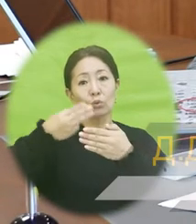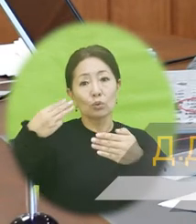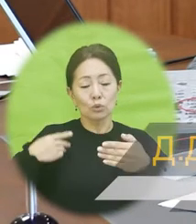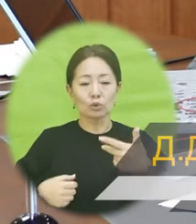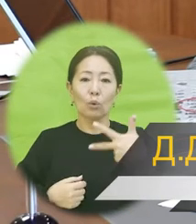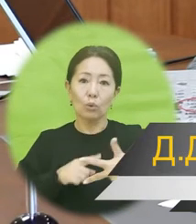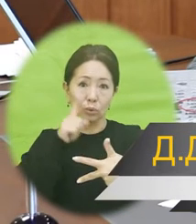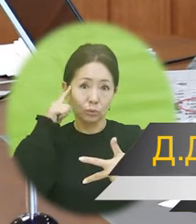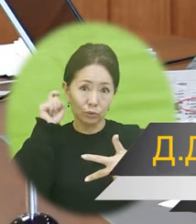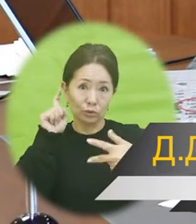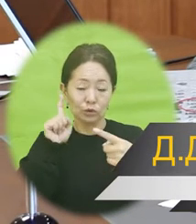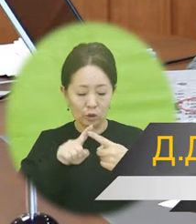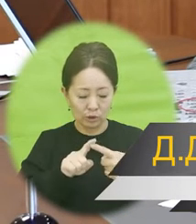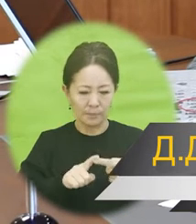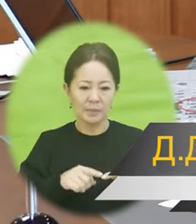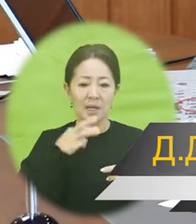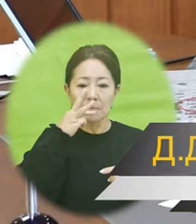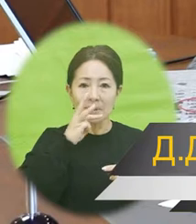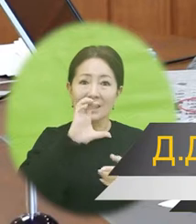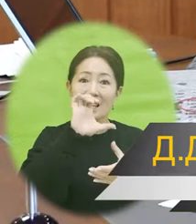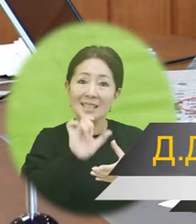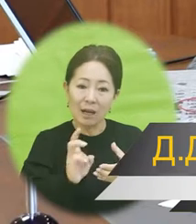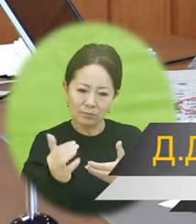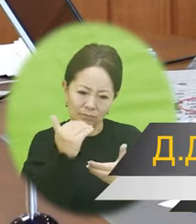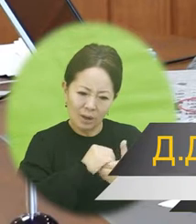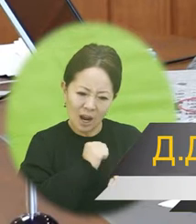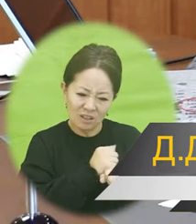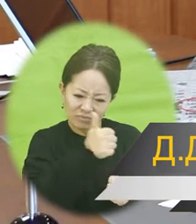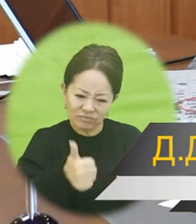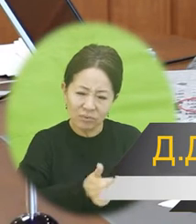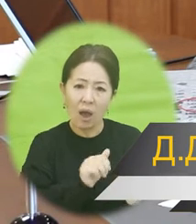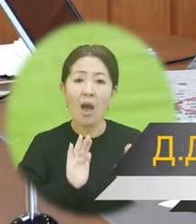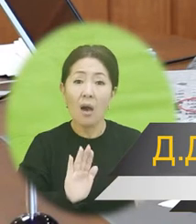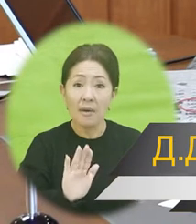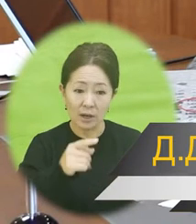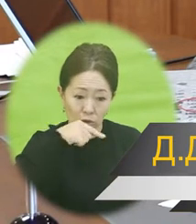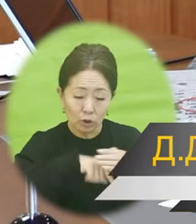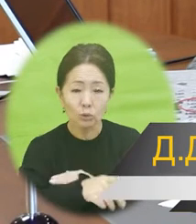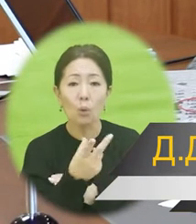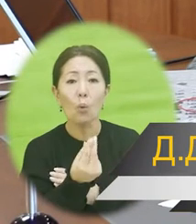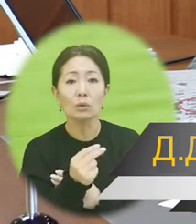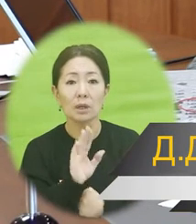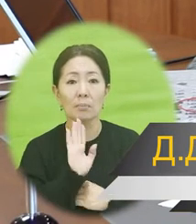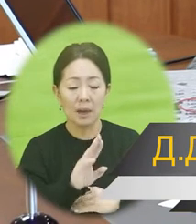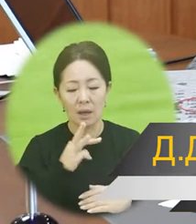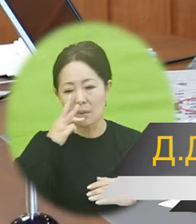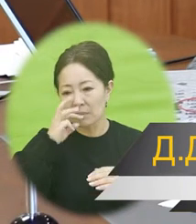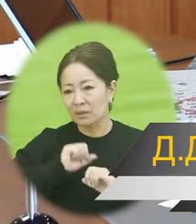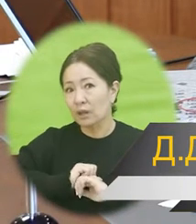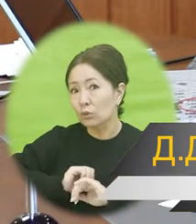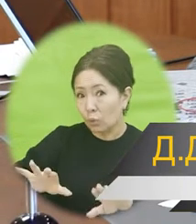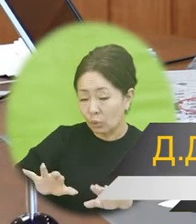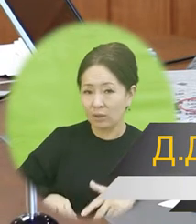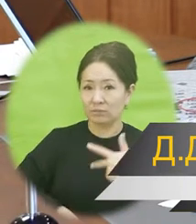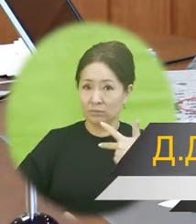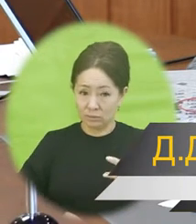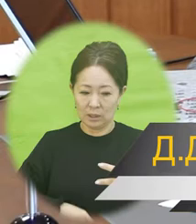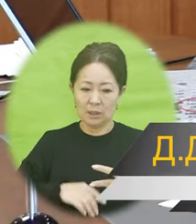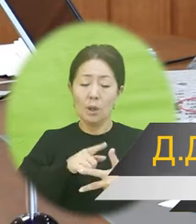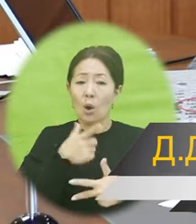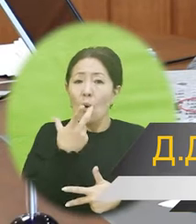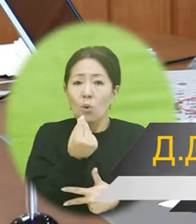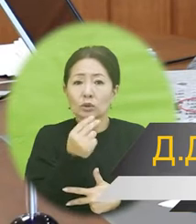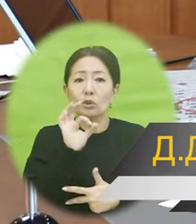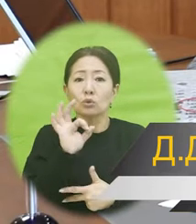Улсын бүртгэлийн ой санамж өхийн мэдээллийн сам, хэвийн ажиллах, үнэн зөв байх, за мэдээллийг түгэж тарах гэсэн. За, үнэн зөв